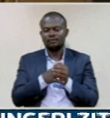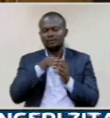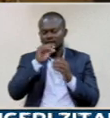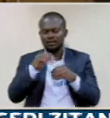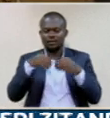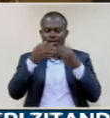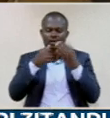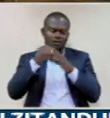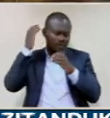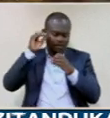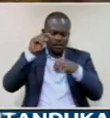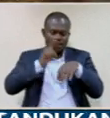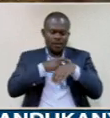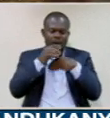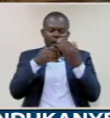batatanze amakuru ku gihe